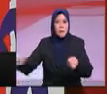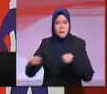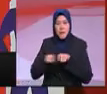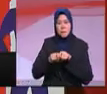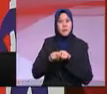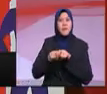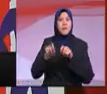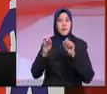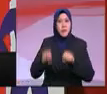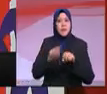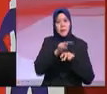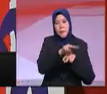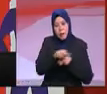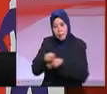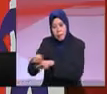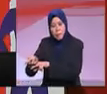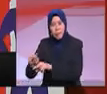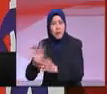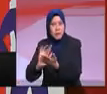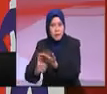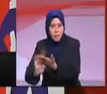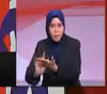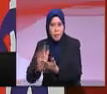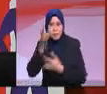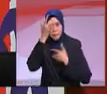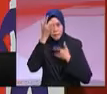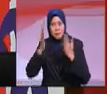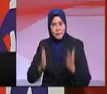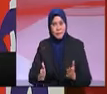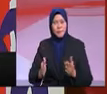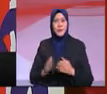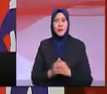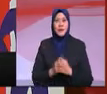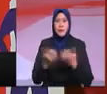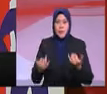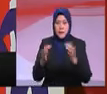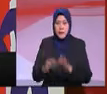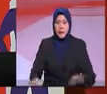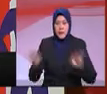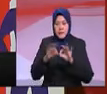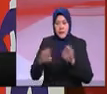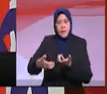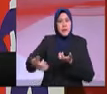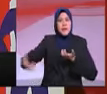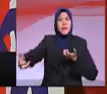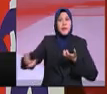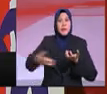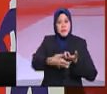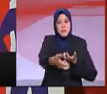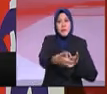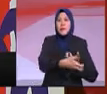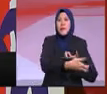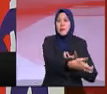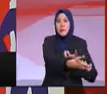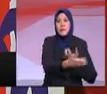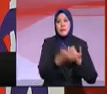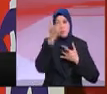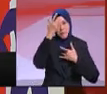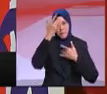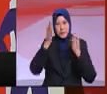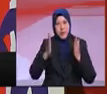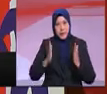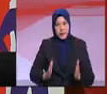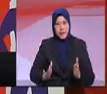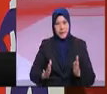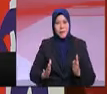kita boleh merawat pesakit tersebut. Dan juga yang penting asingkan pesakit. Jadi kita asingkan